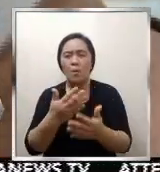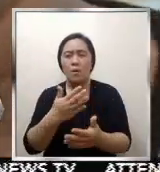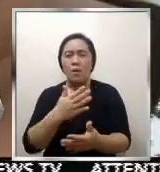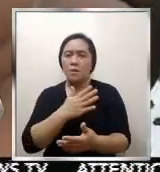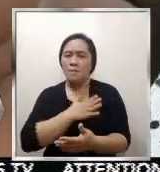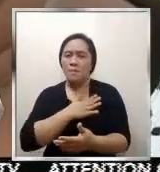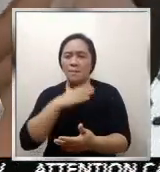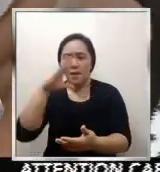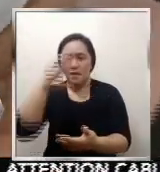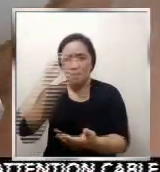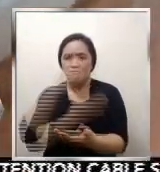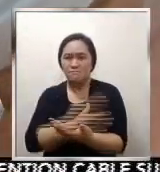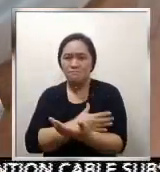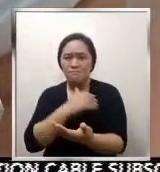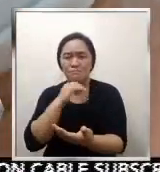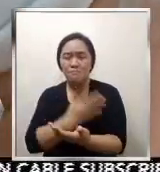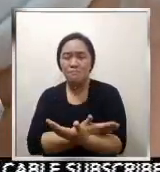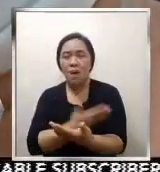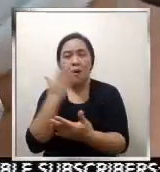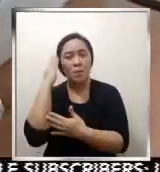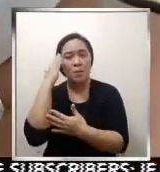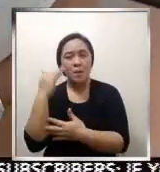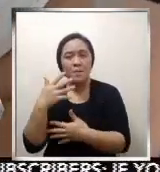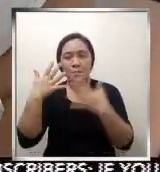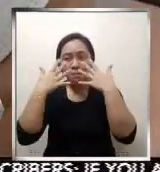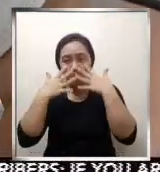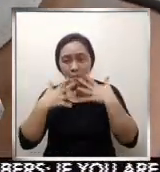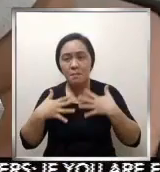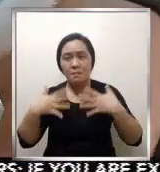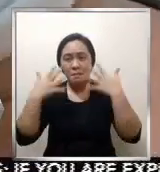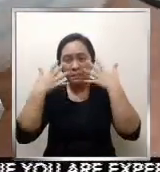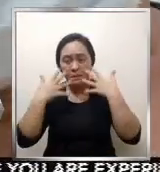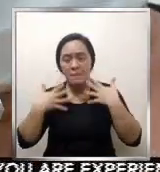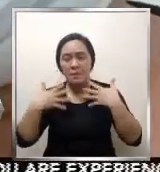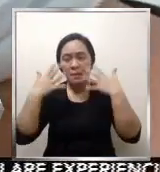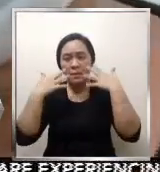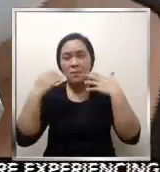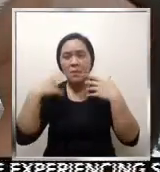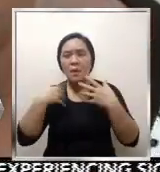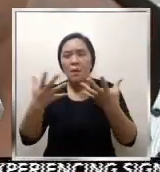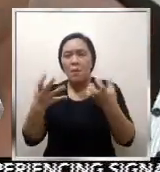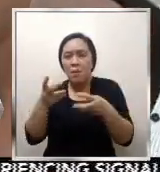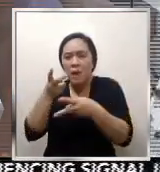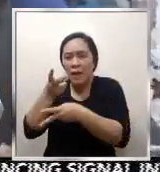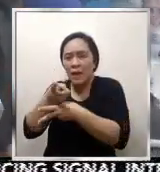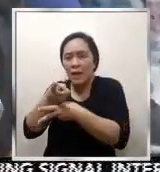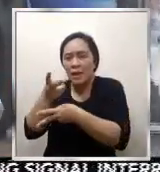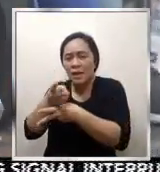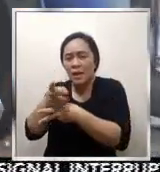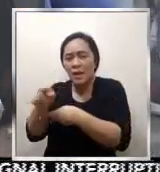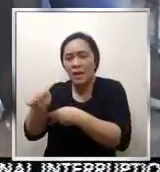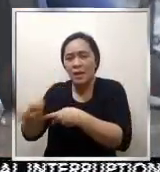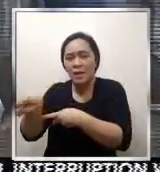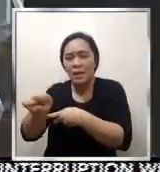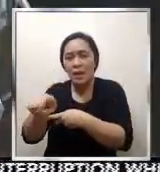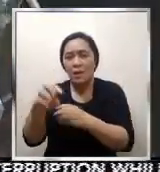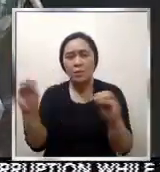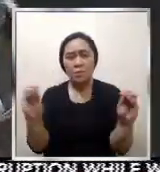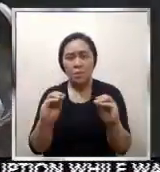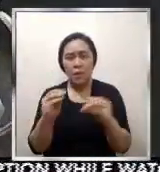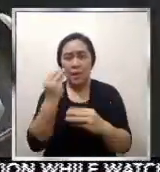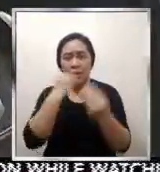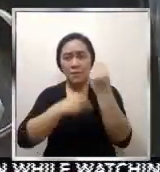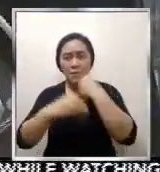Siyempre, mas maganda po yung naalagaan mo sila kahit walang makain. Karamihan sa mga